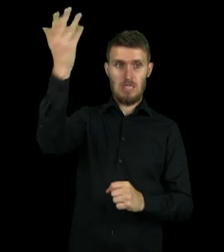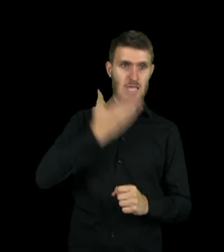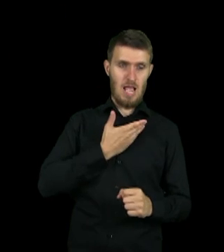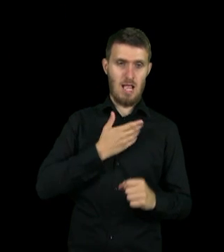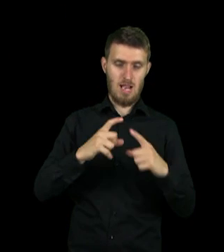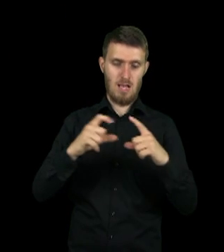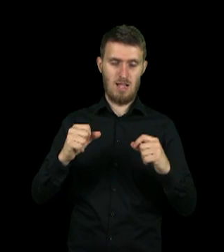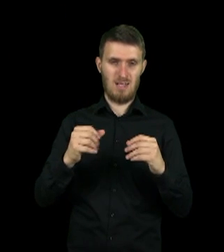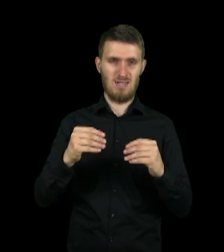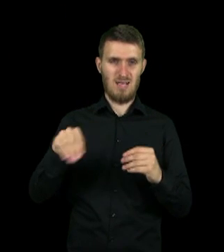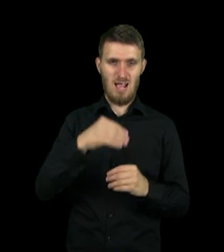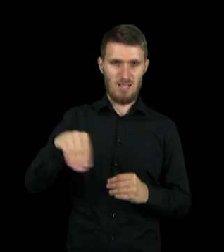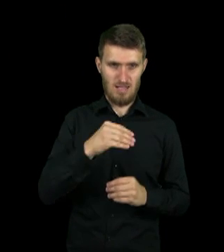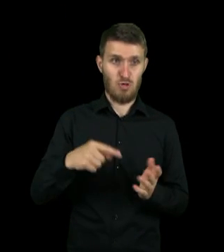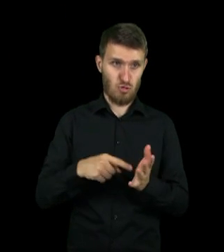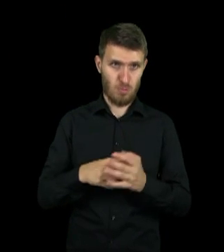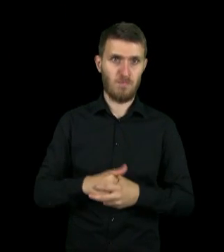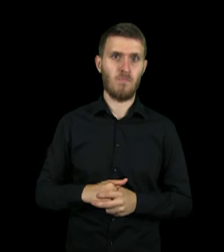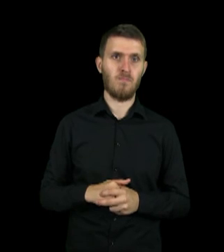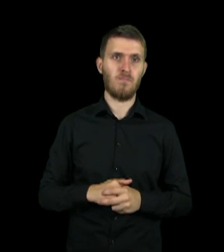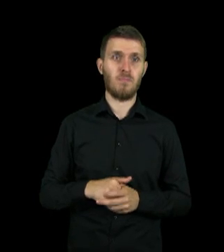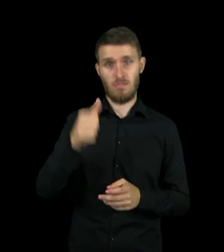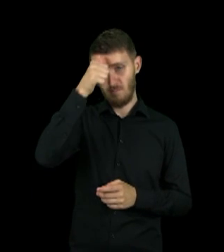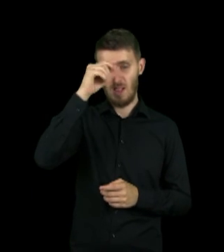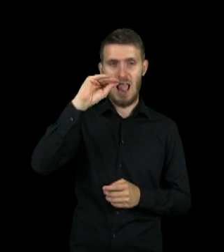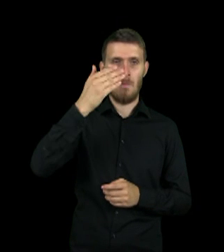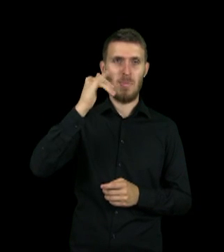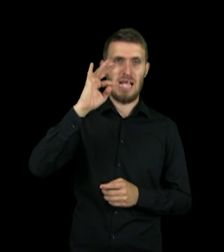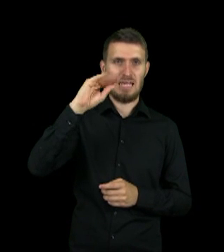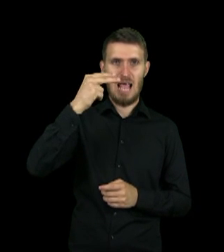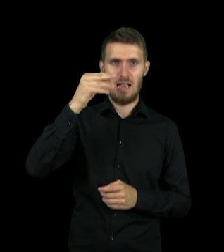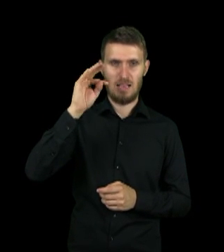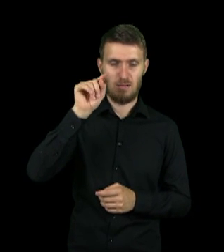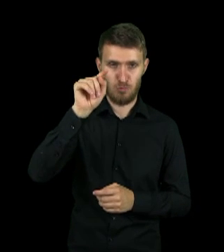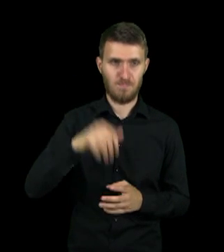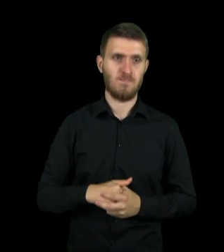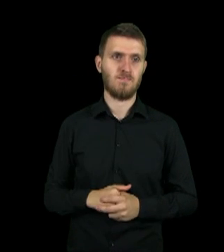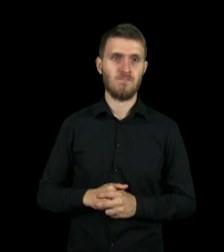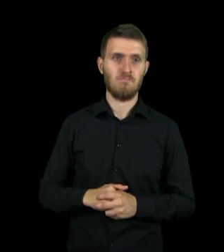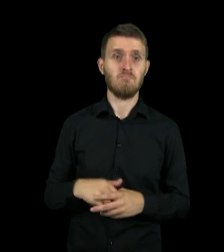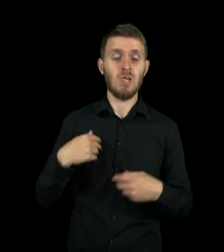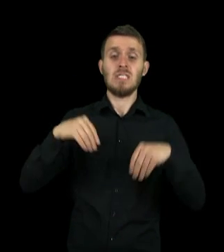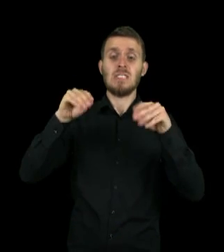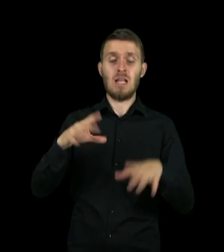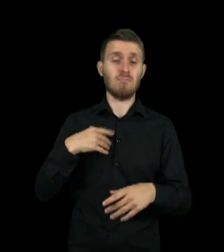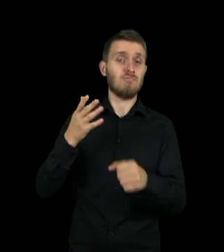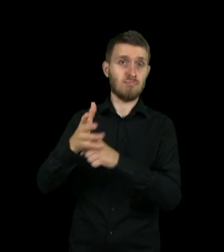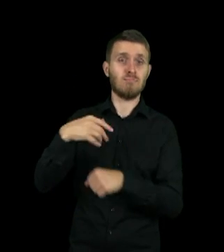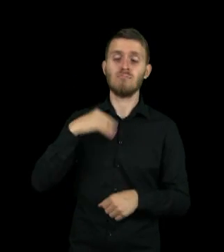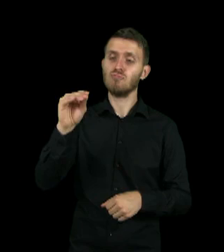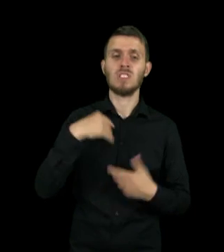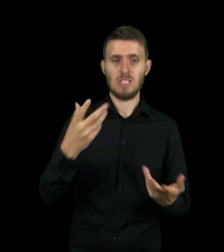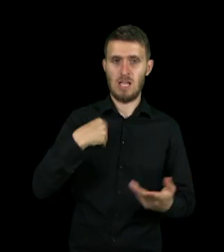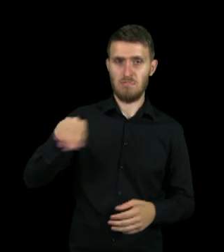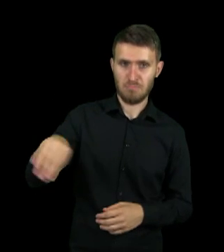to jest emitent emitent bank który wydaje kartę w sklepie